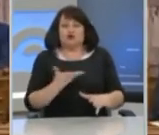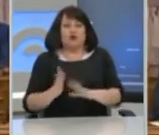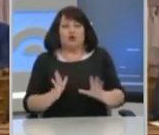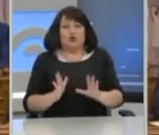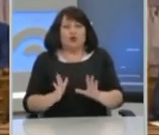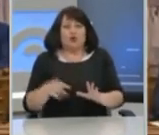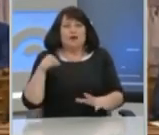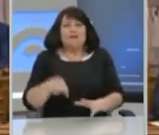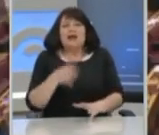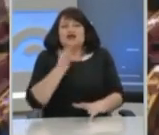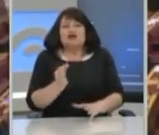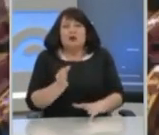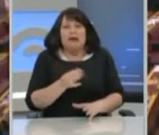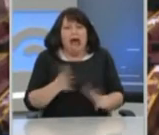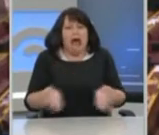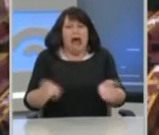σαν ξεβουβουλιασμένα κοτόπουλα.